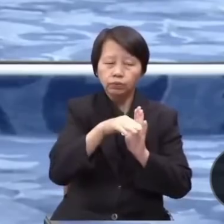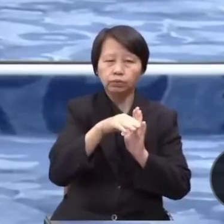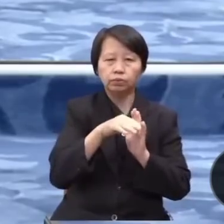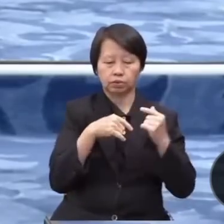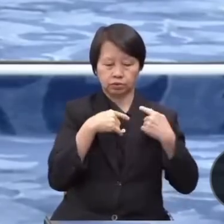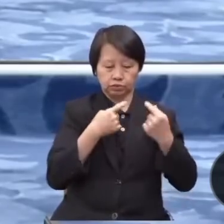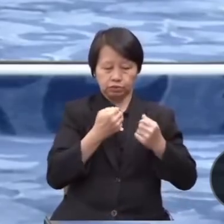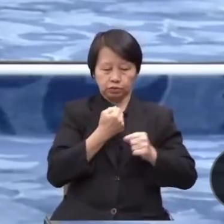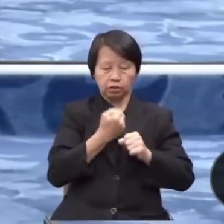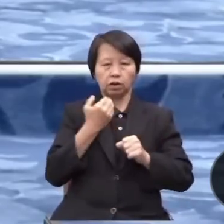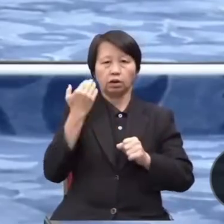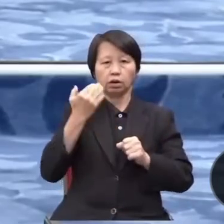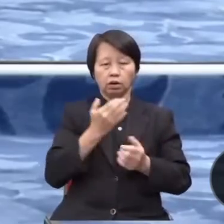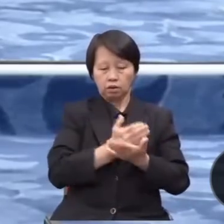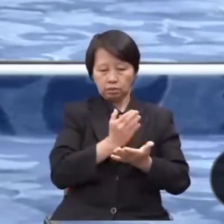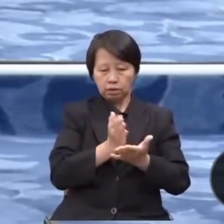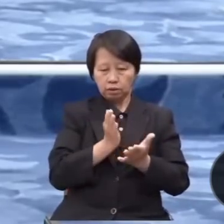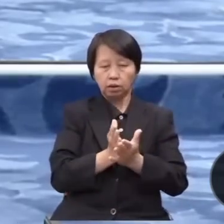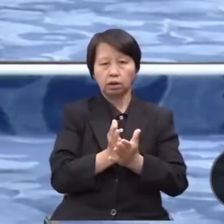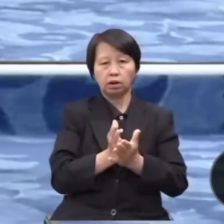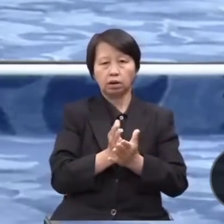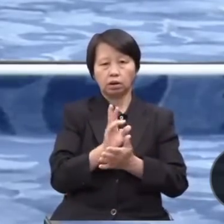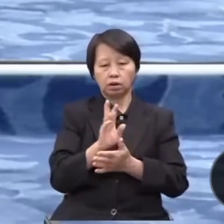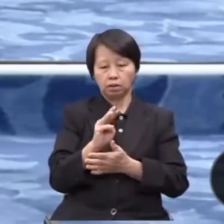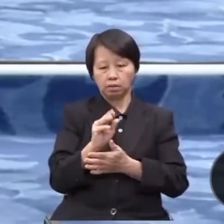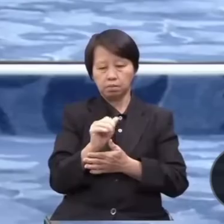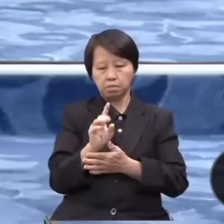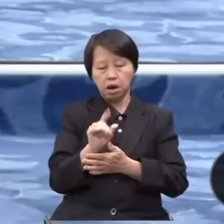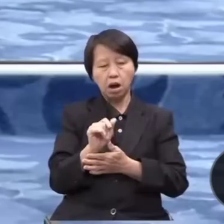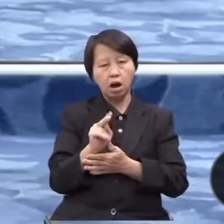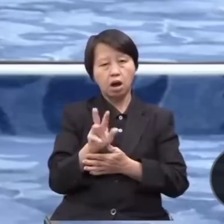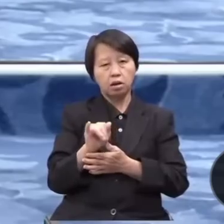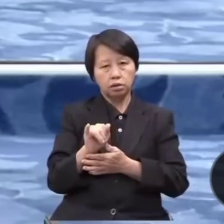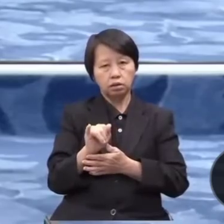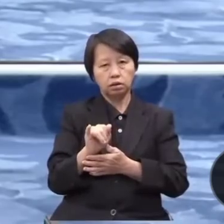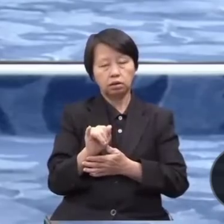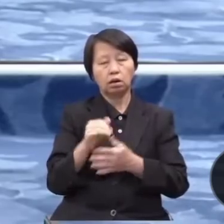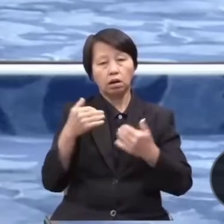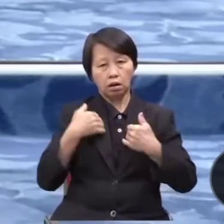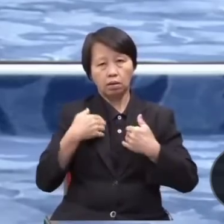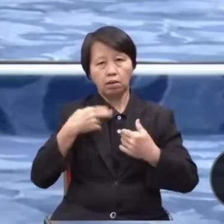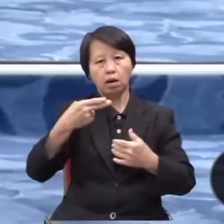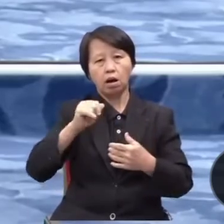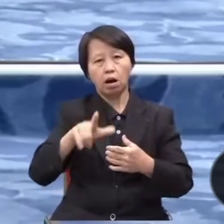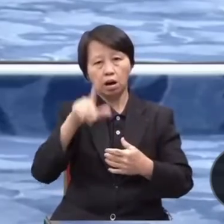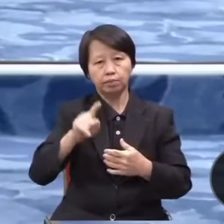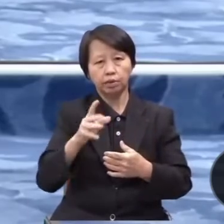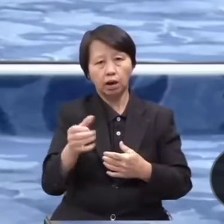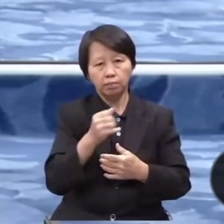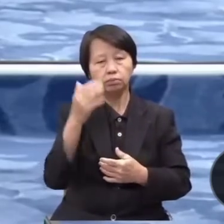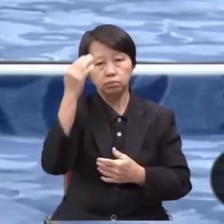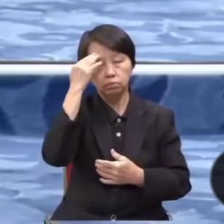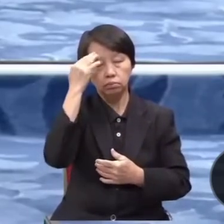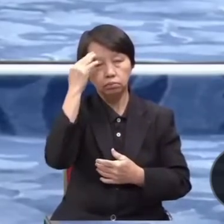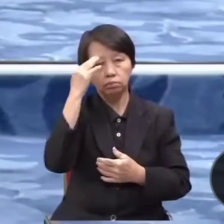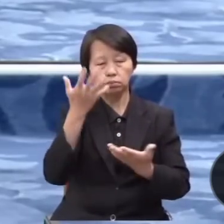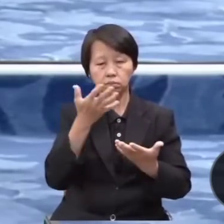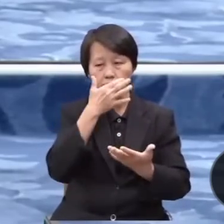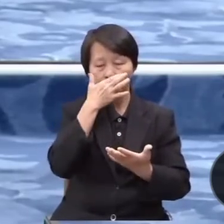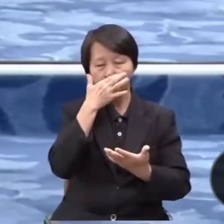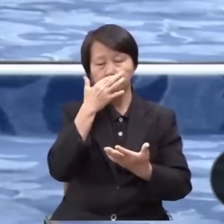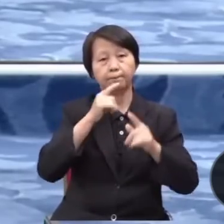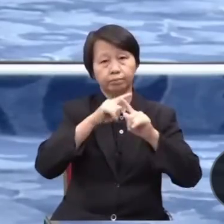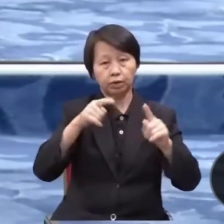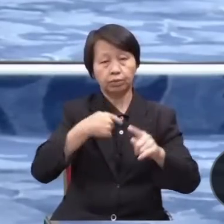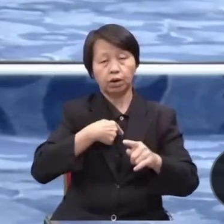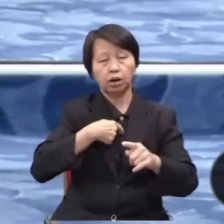tahun lalu, sejak Belanjawan Madani. Jadi ada hal-hal ini yang harus juga diambil kira.